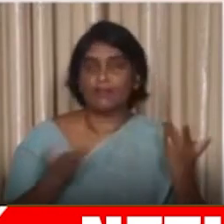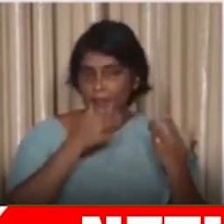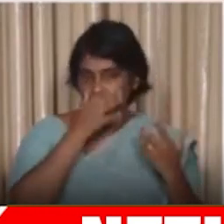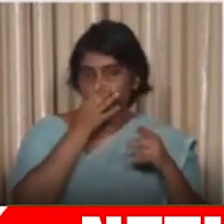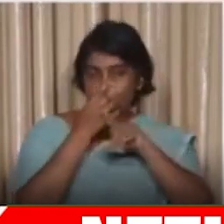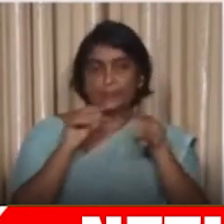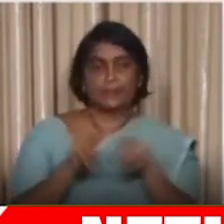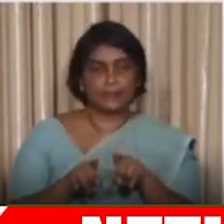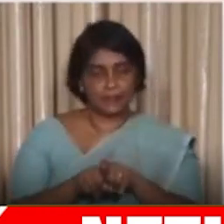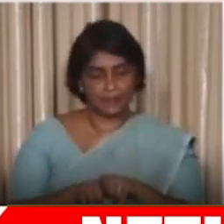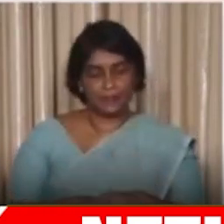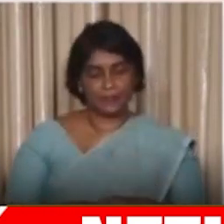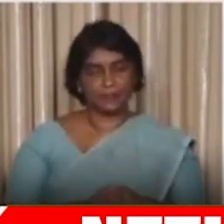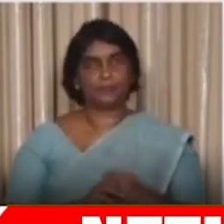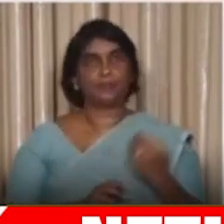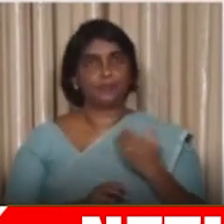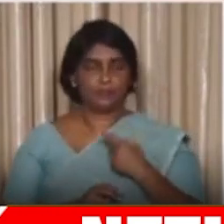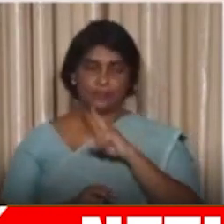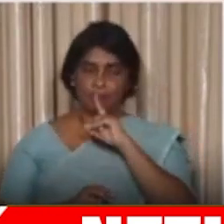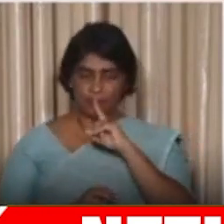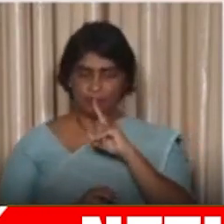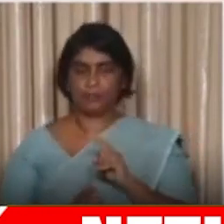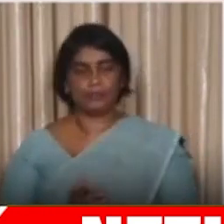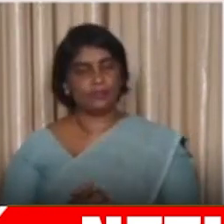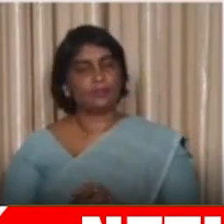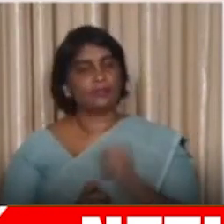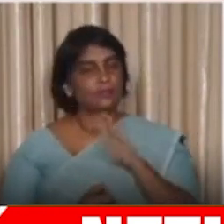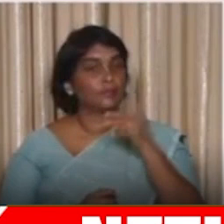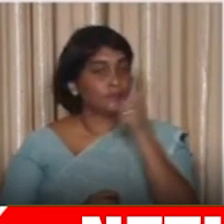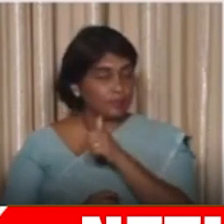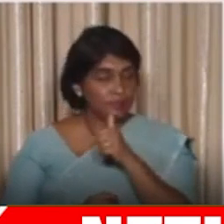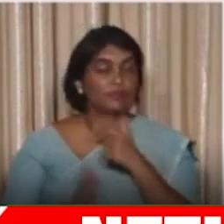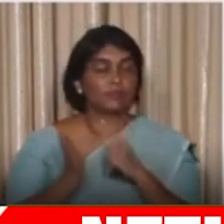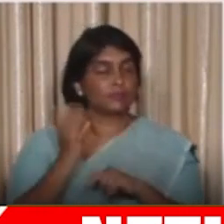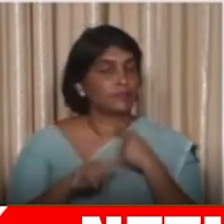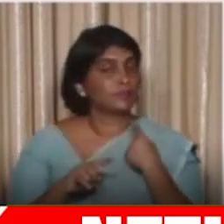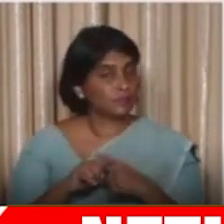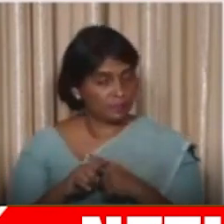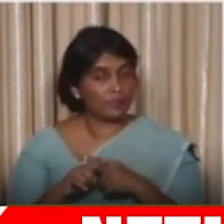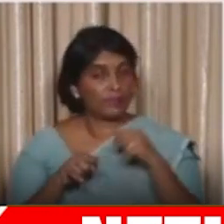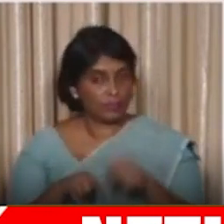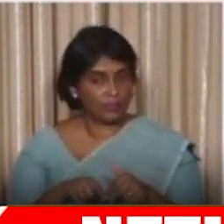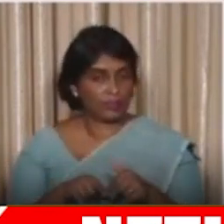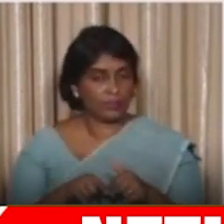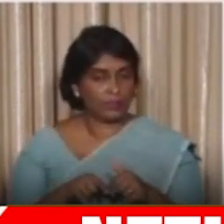නැහැ නේ. ඉතින් ඒ නිසා මම කියන්නේ මේ සුරාබදු ආඥාපනතේ අර්ථයේ අද දෙක